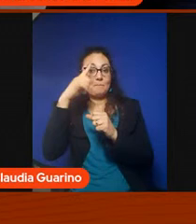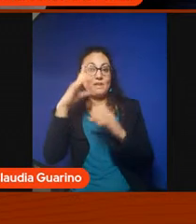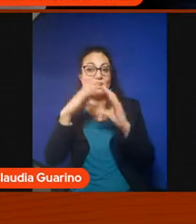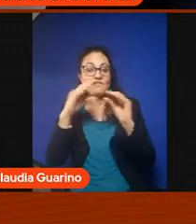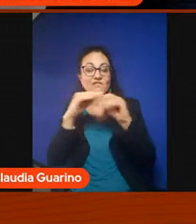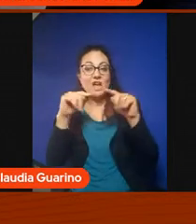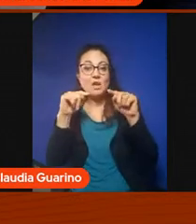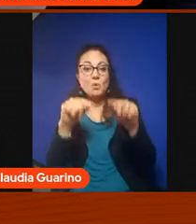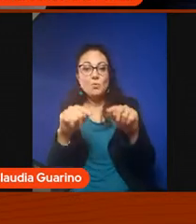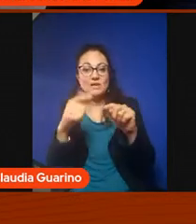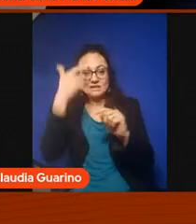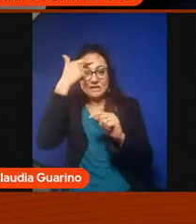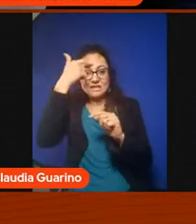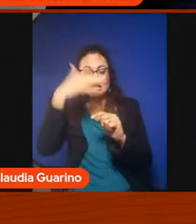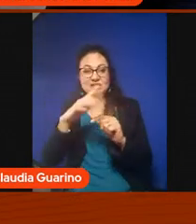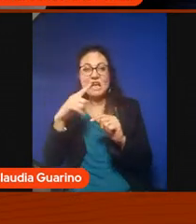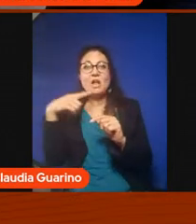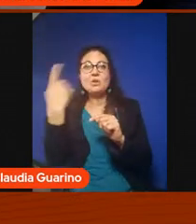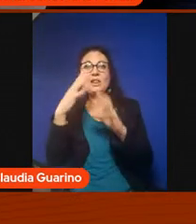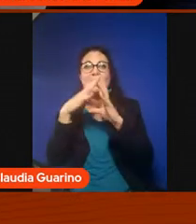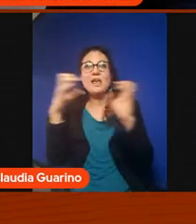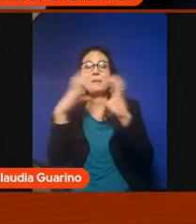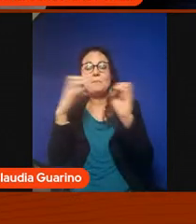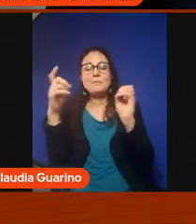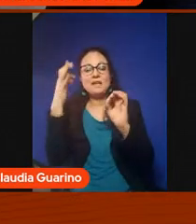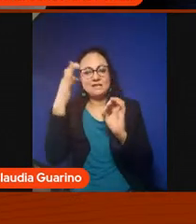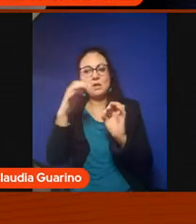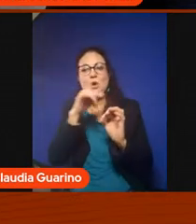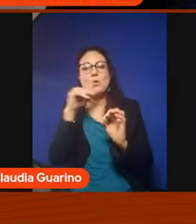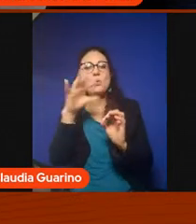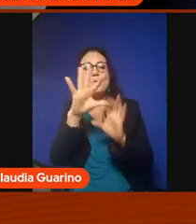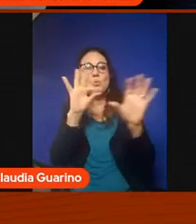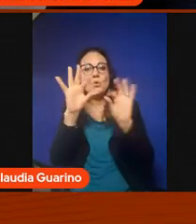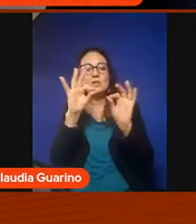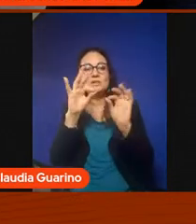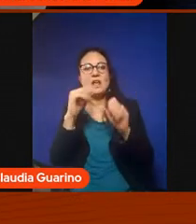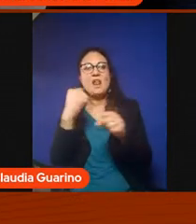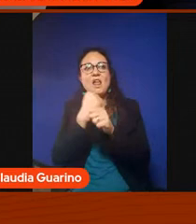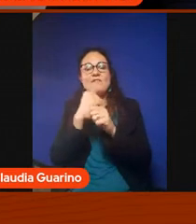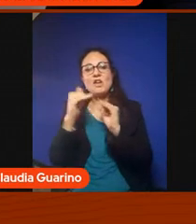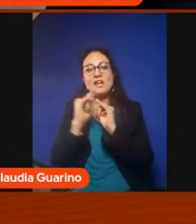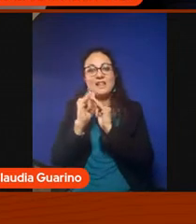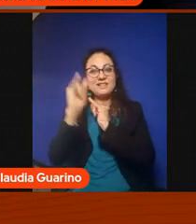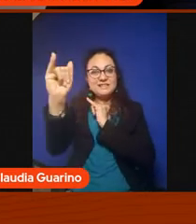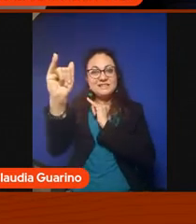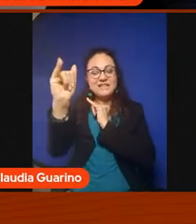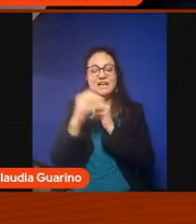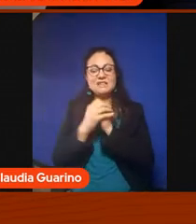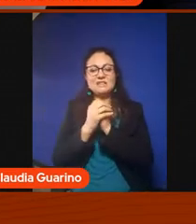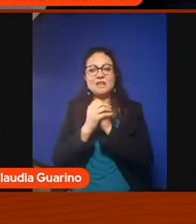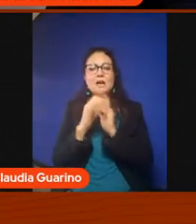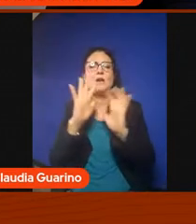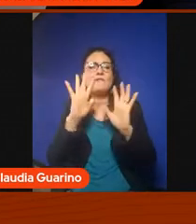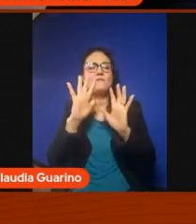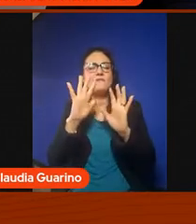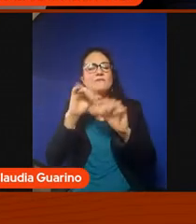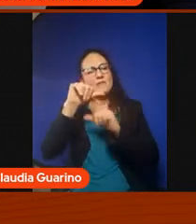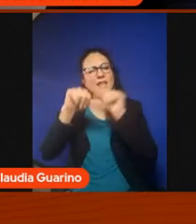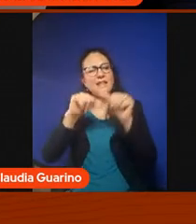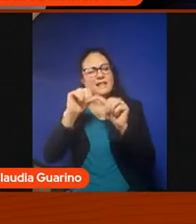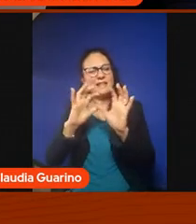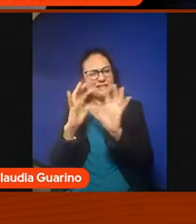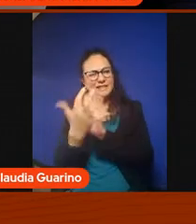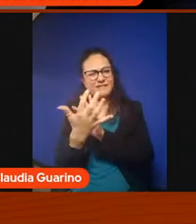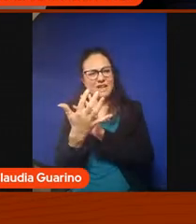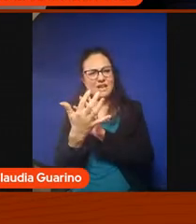che molte imprese useranno ancora il lavoro a distanza, magari in modo diverso, e allora abbiamo